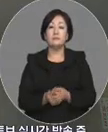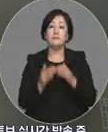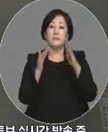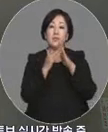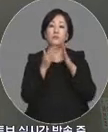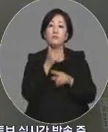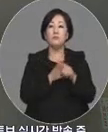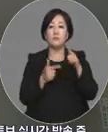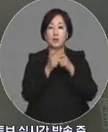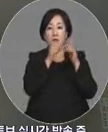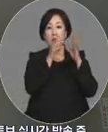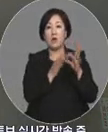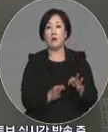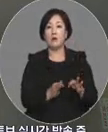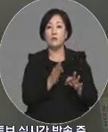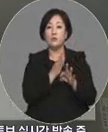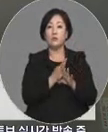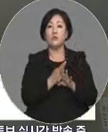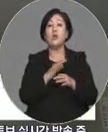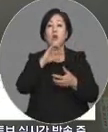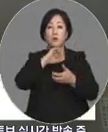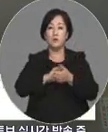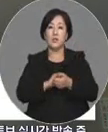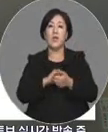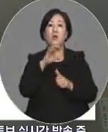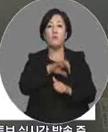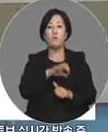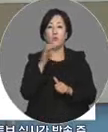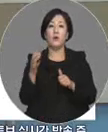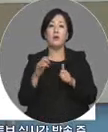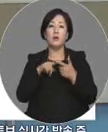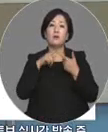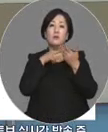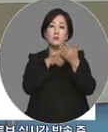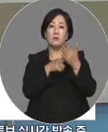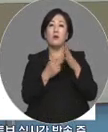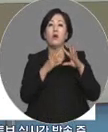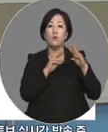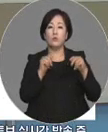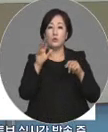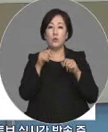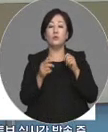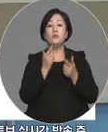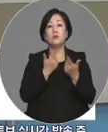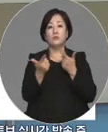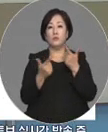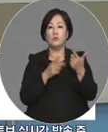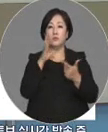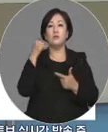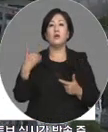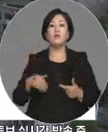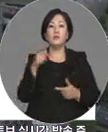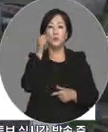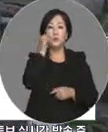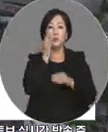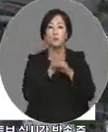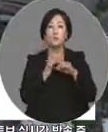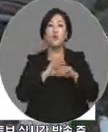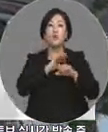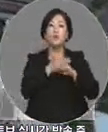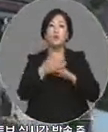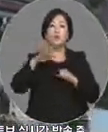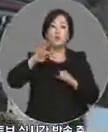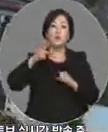집값 하락 속에 규제를 풀어달라는 전국적 요청에도 국토부는 이른바 핀셋 조정으로 대응했습니다. 대구